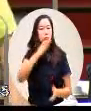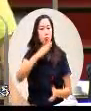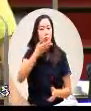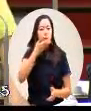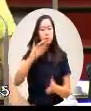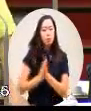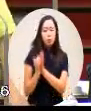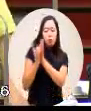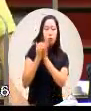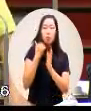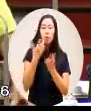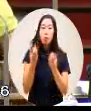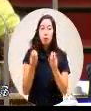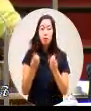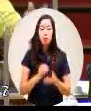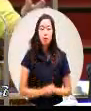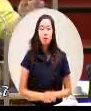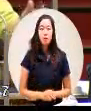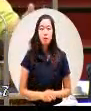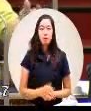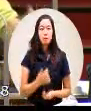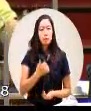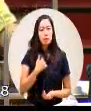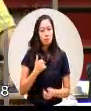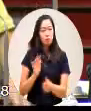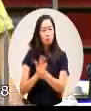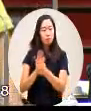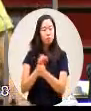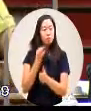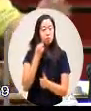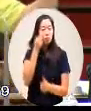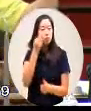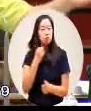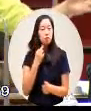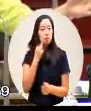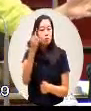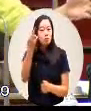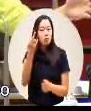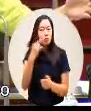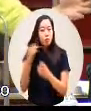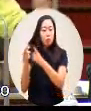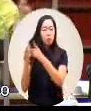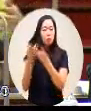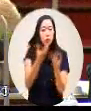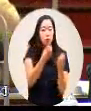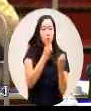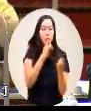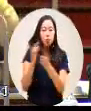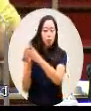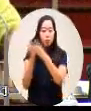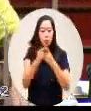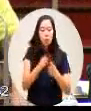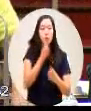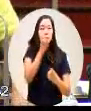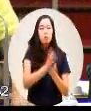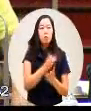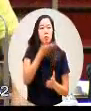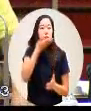请问院长，我无替阮遐个讲代志，我叫伊来说明。安尼讲，我没有利益回